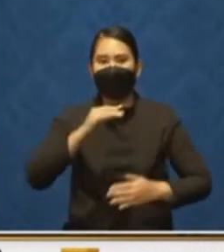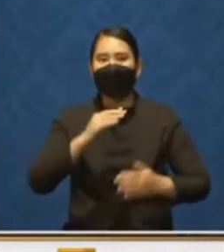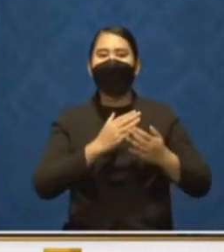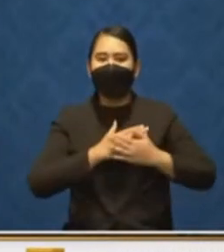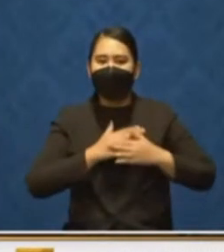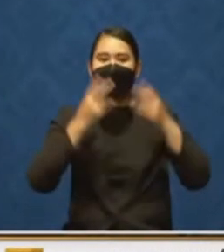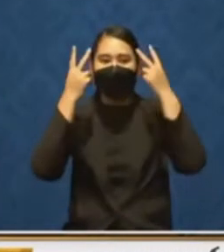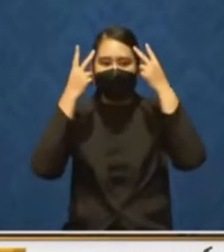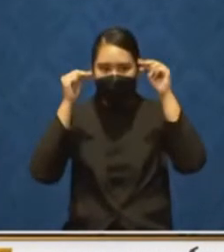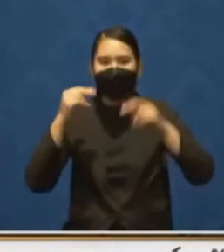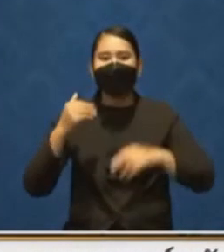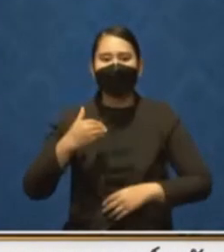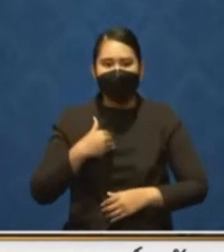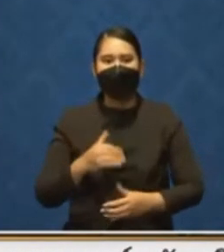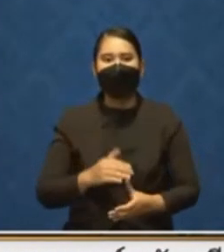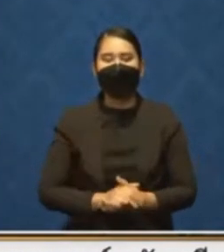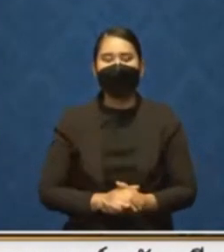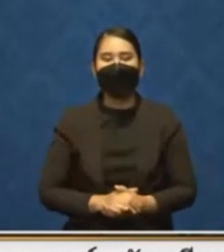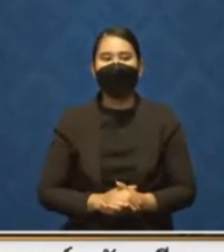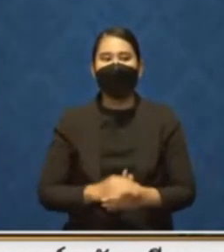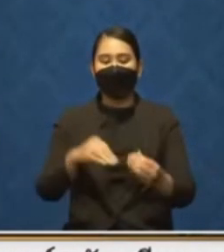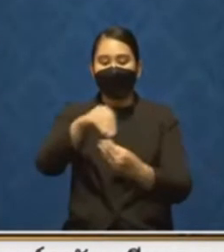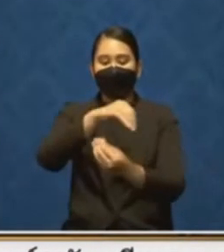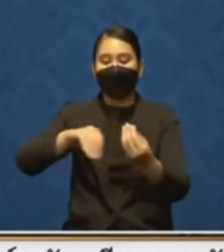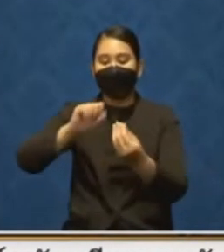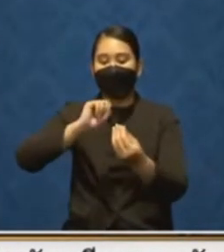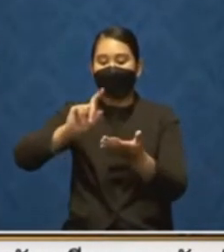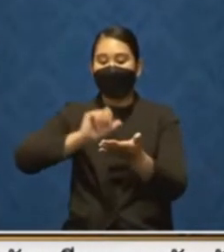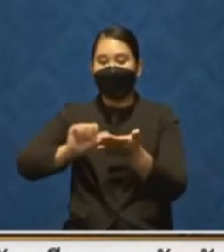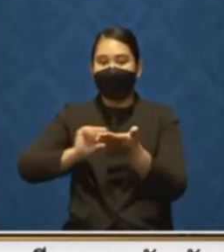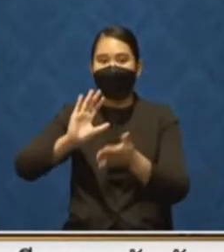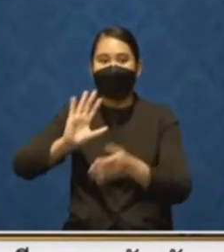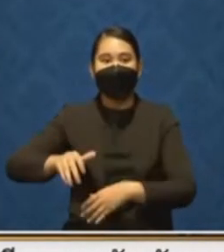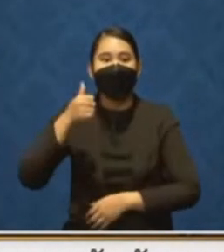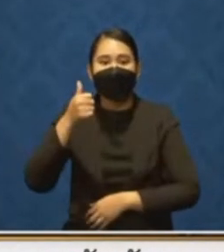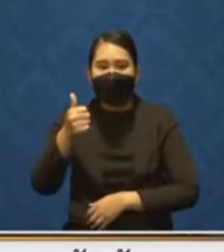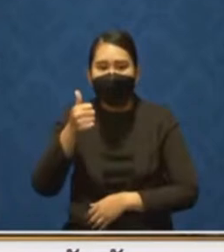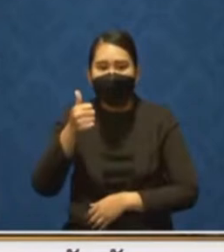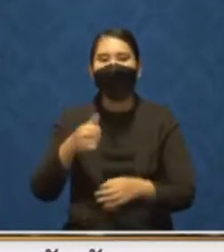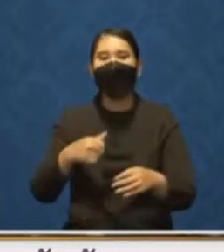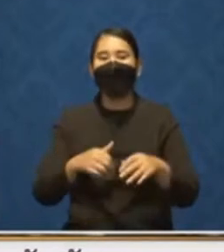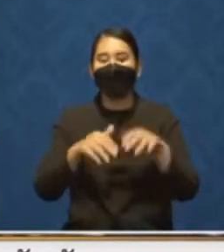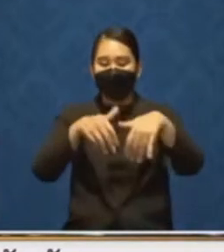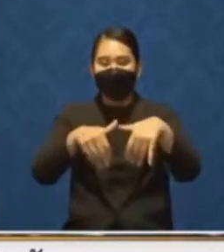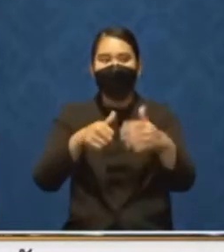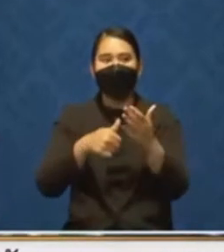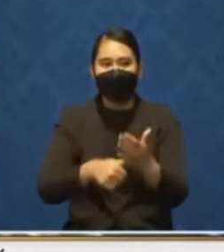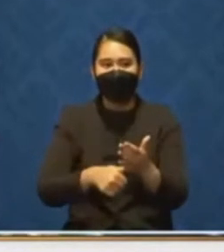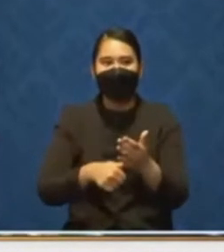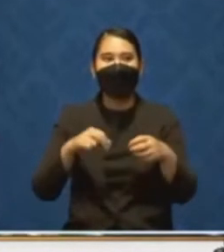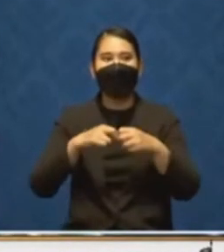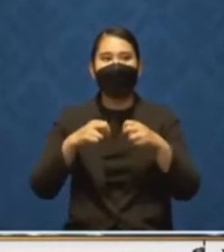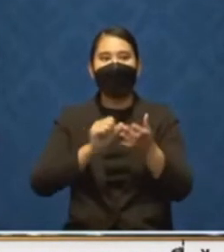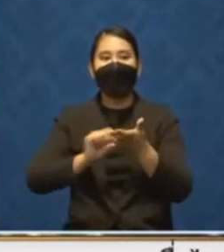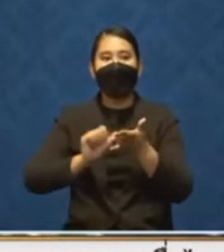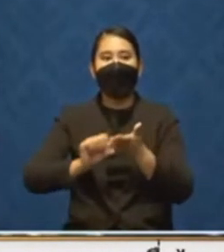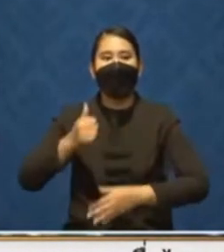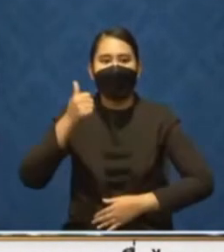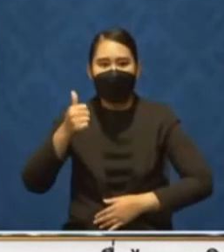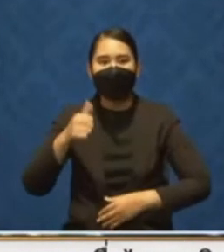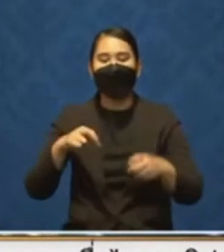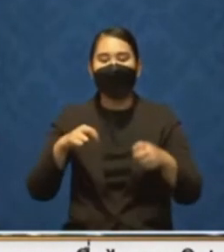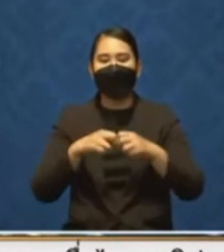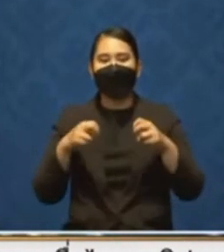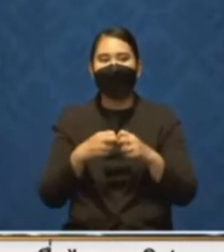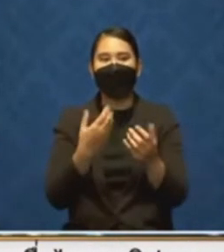เลยและผมเชื่อนะท่านแก้เศรษฐกิจได้แก้ปัญหาหนี้สินประชาชนได้แก้ปัญหาเกษตรกรสินค้า